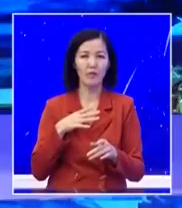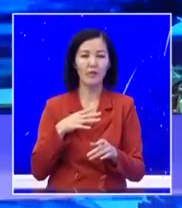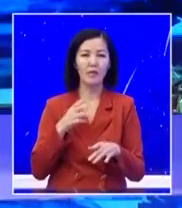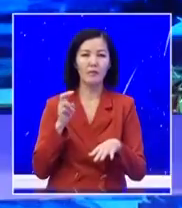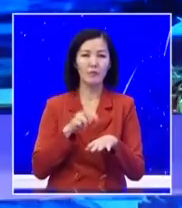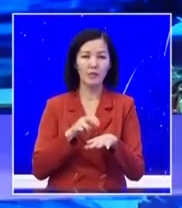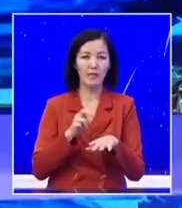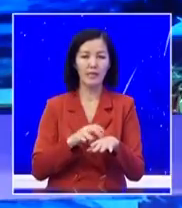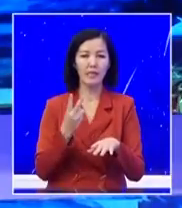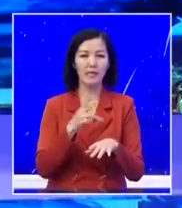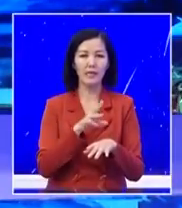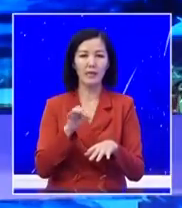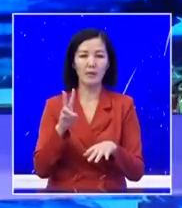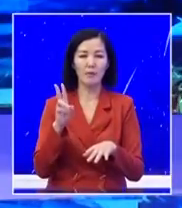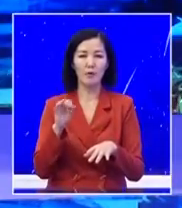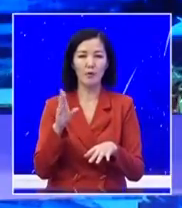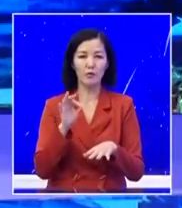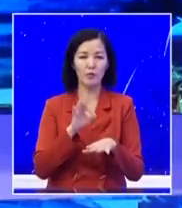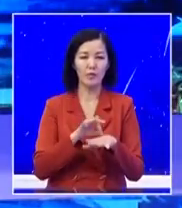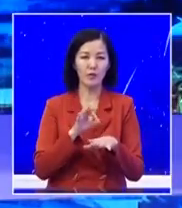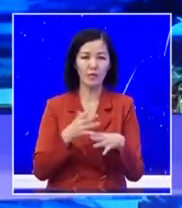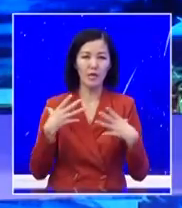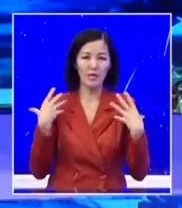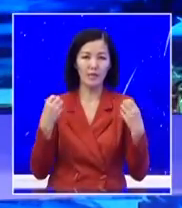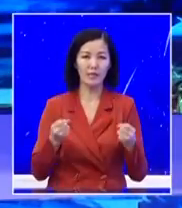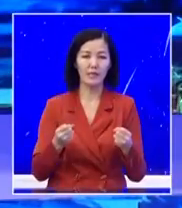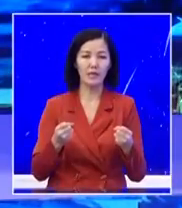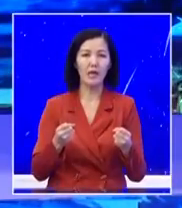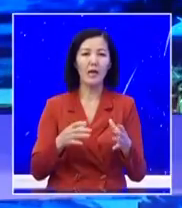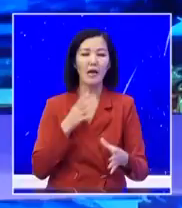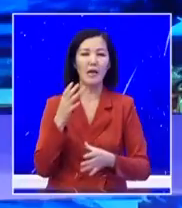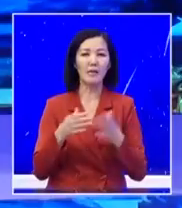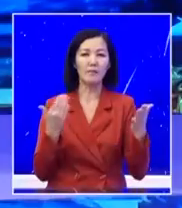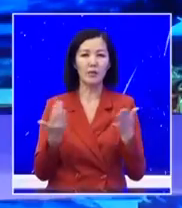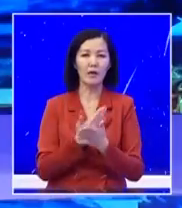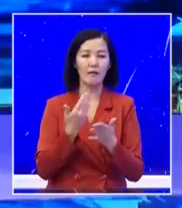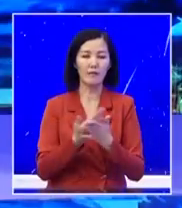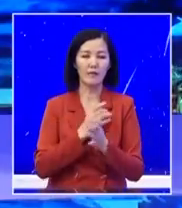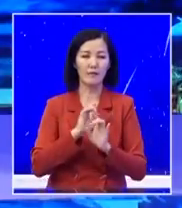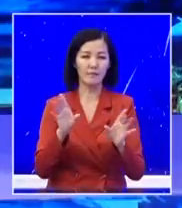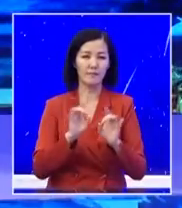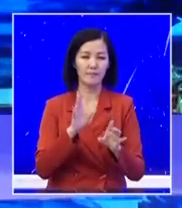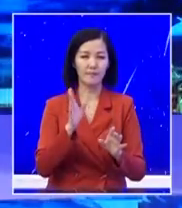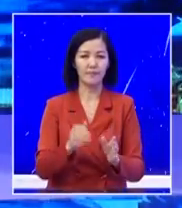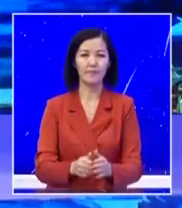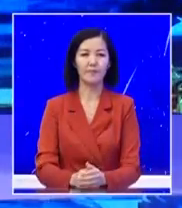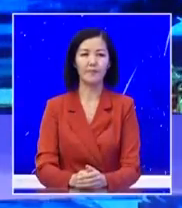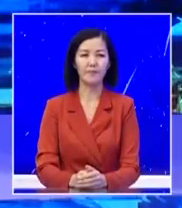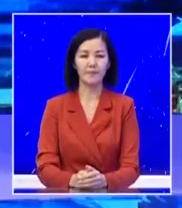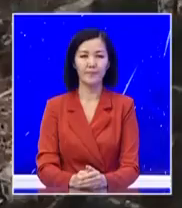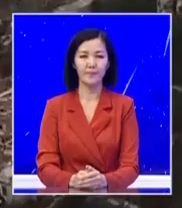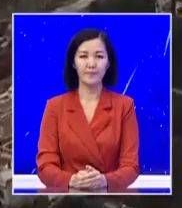320 мың адам қайтыс болды. Дәрігерлер 2 миллионға жуық науқасты айықтырып қатарға қосқан. Әлем жаңалықтары келесі